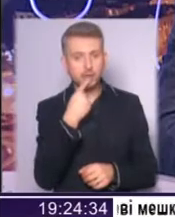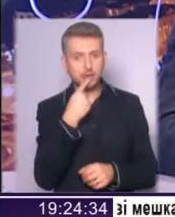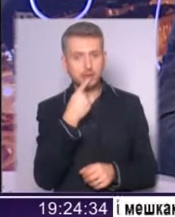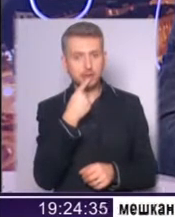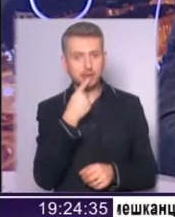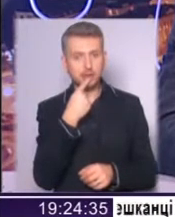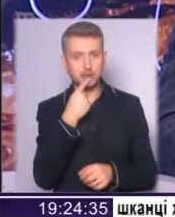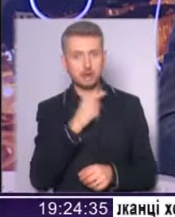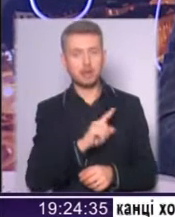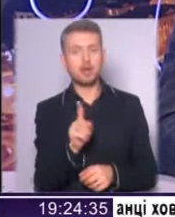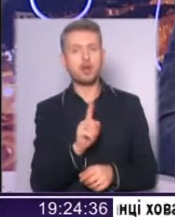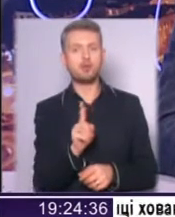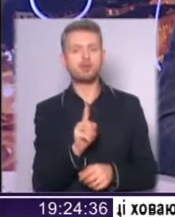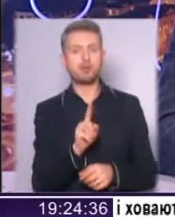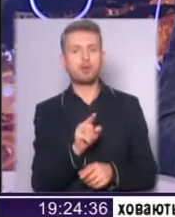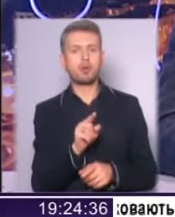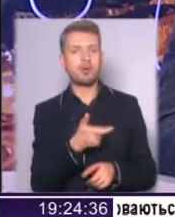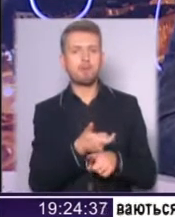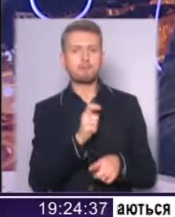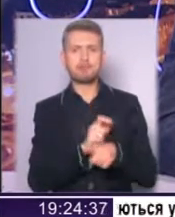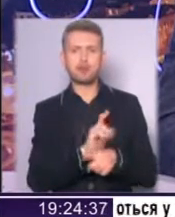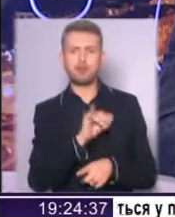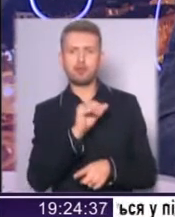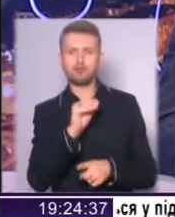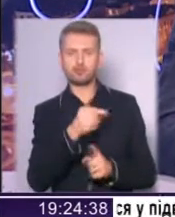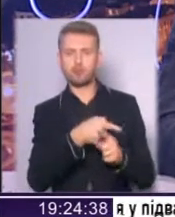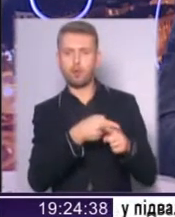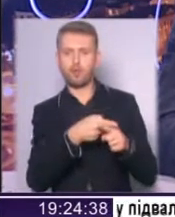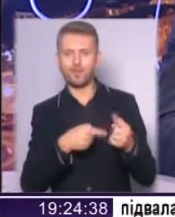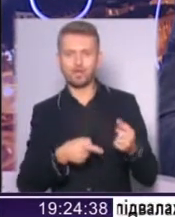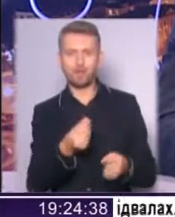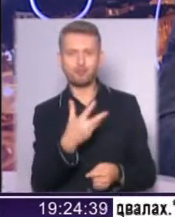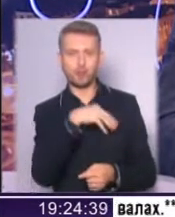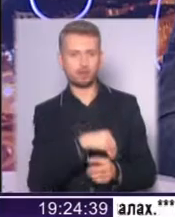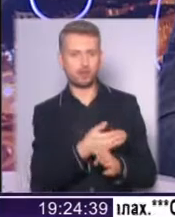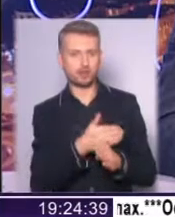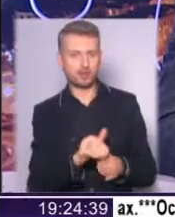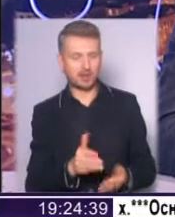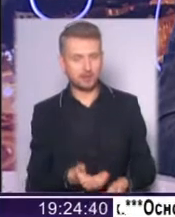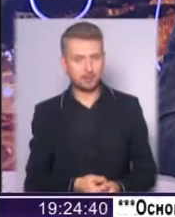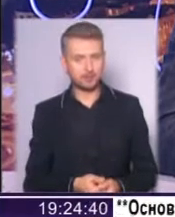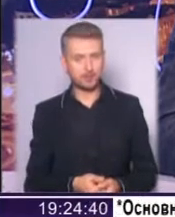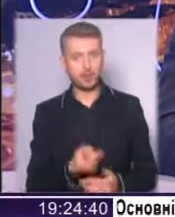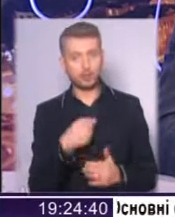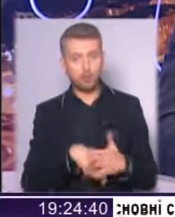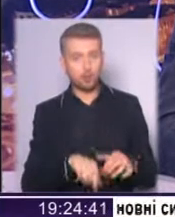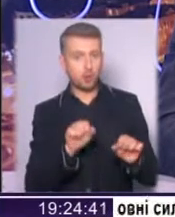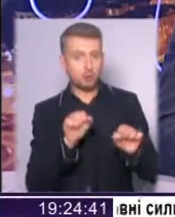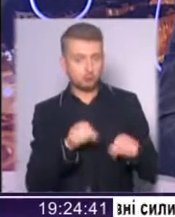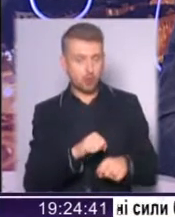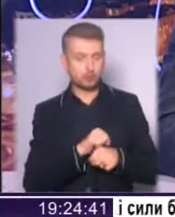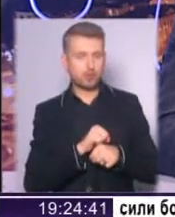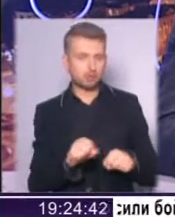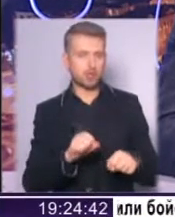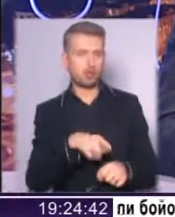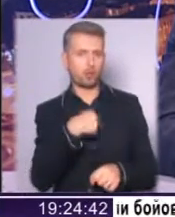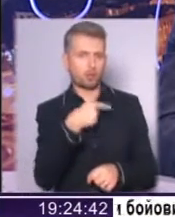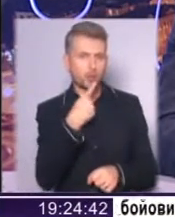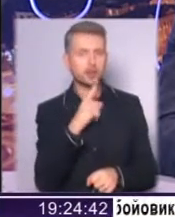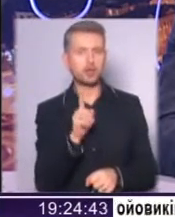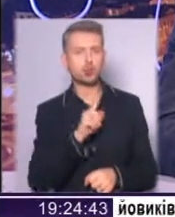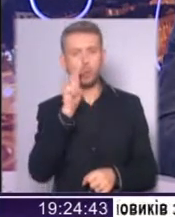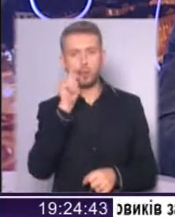майже під 400 мільярдів таку дірку, яка там частково перекривається лише тими позиками.